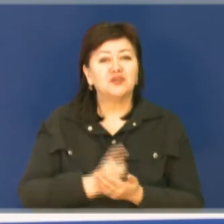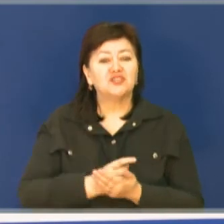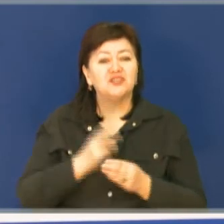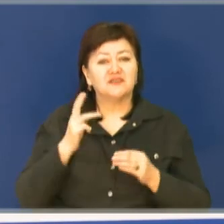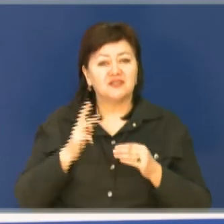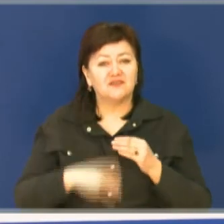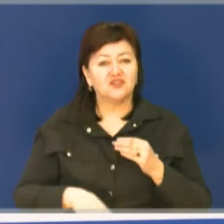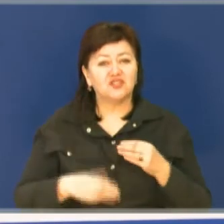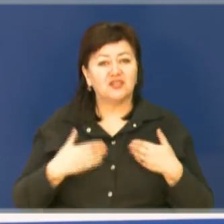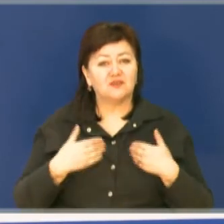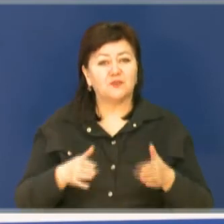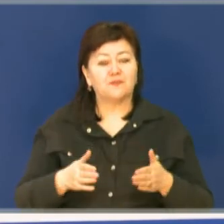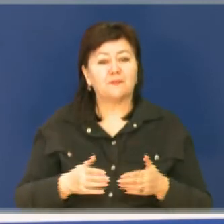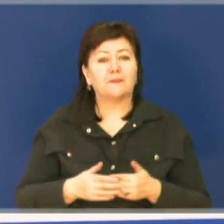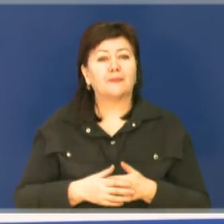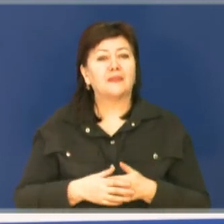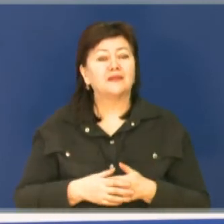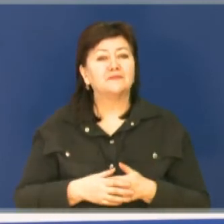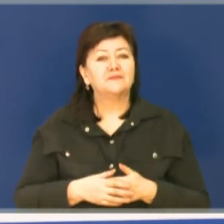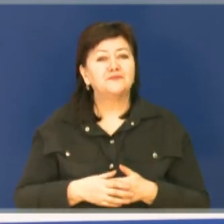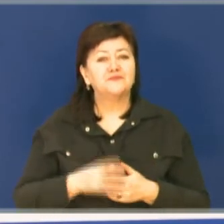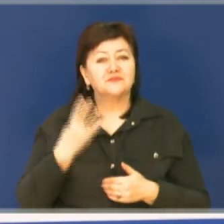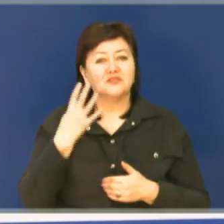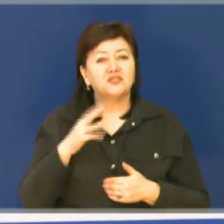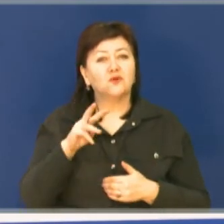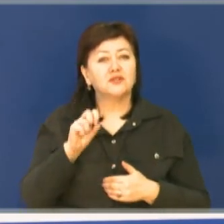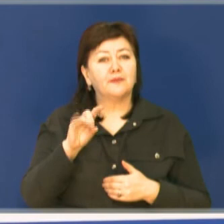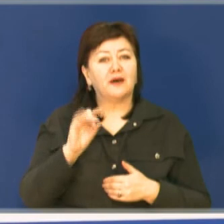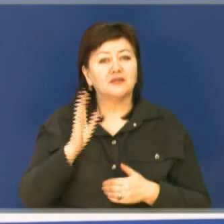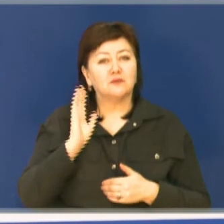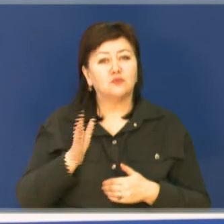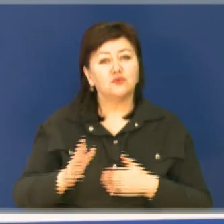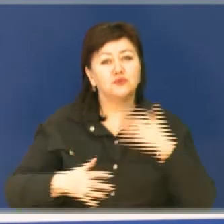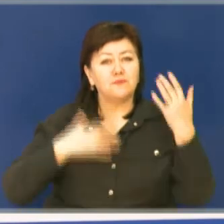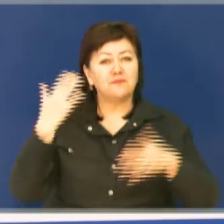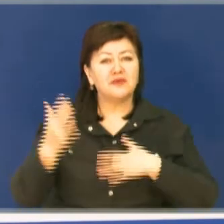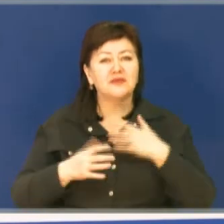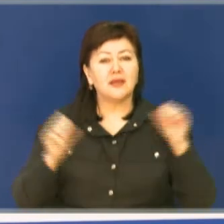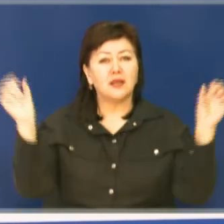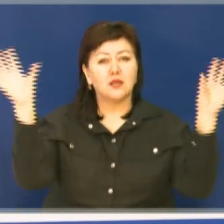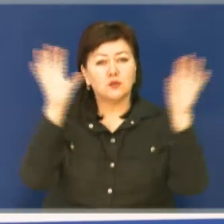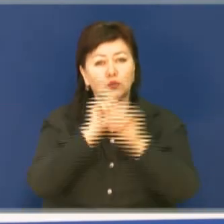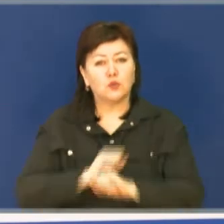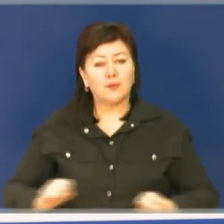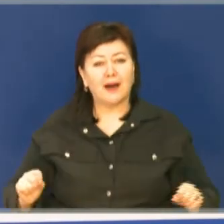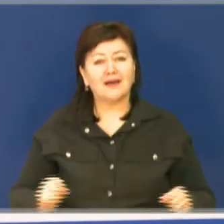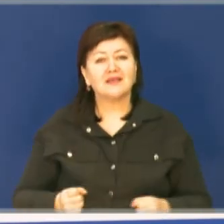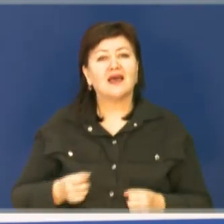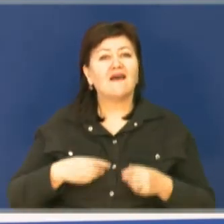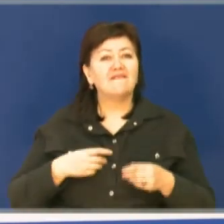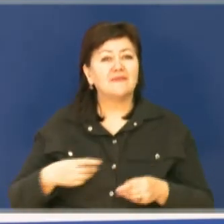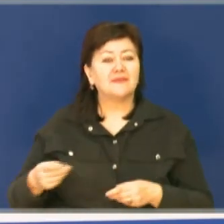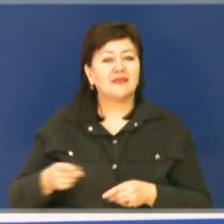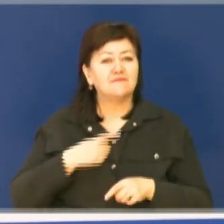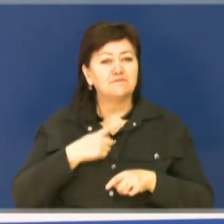от Управления по чрезвычайным ситуациям города Семей. 4 марта местами ожидается метель, туман, гололед. Порывы юго-западного ветра